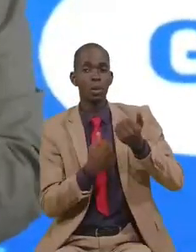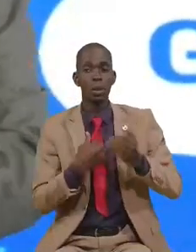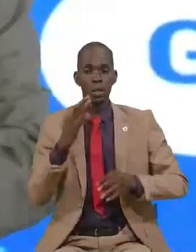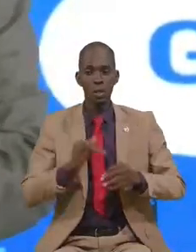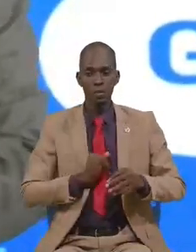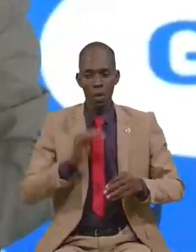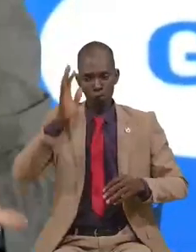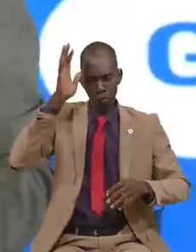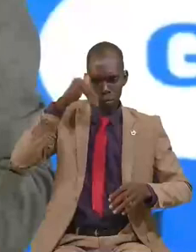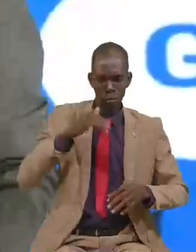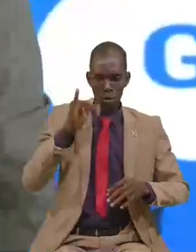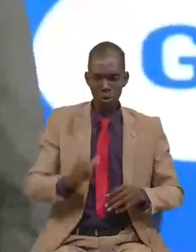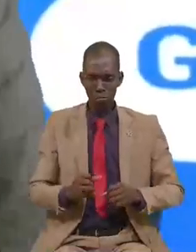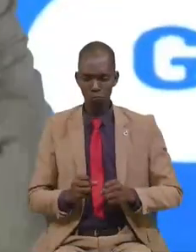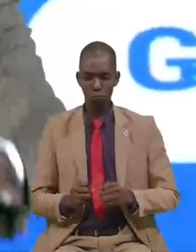si